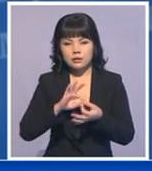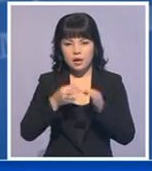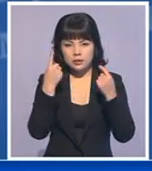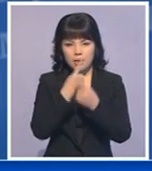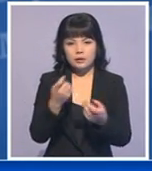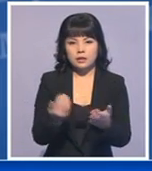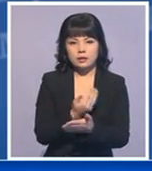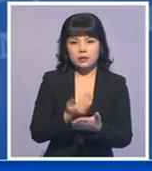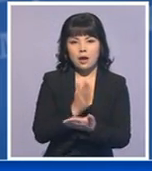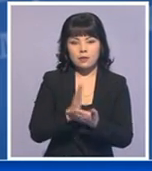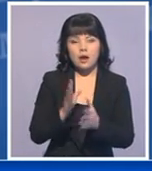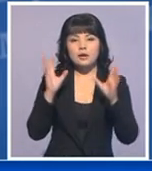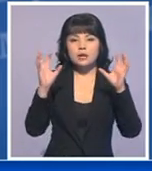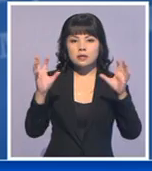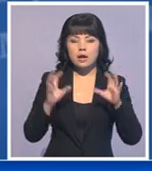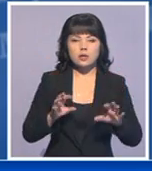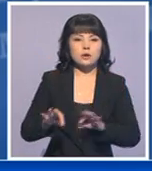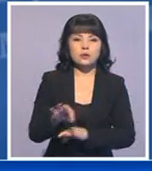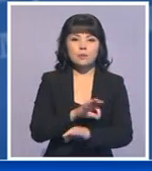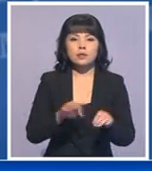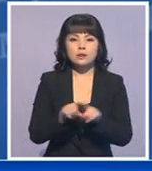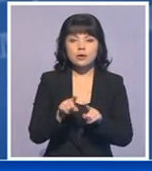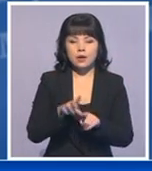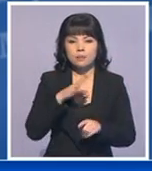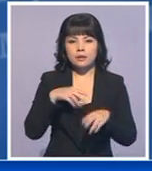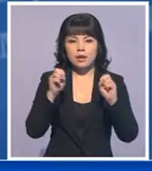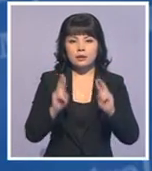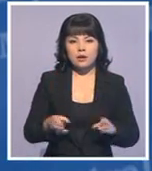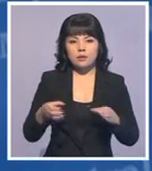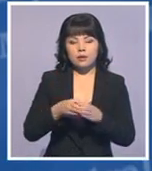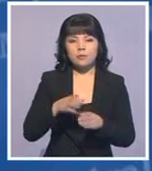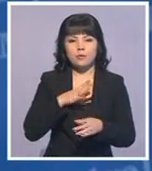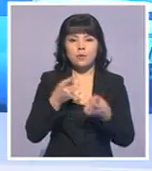Бұл дегеніміз заң жобасын жасауға кәсіби мамандар тартылмай отыр деген сөз.